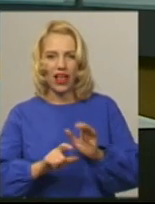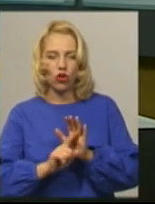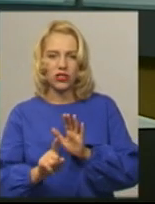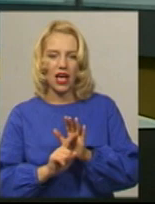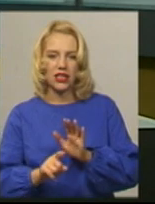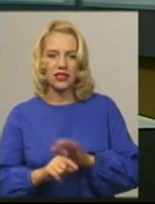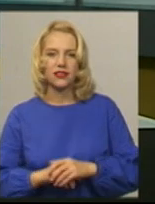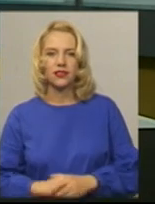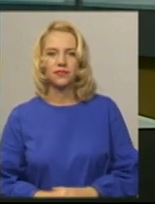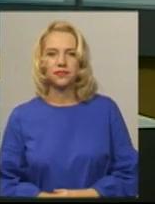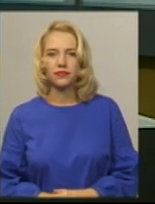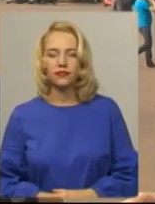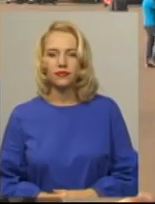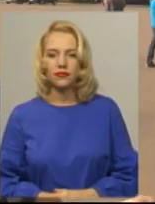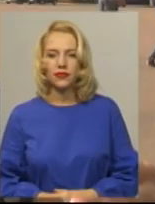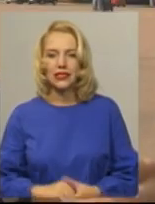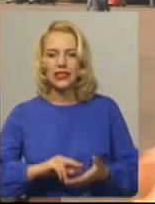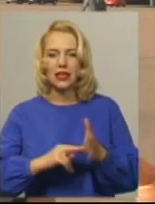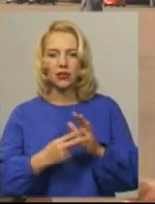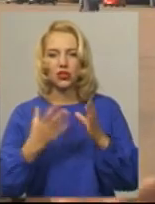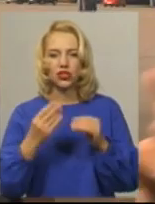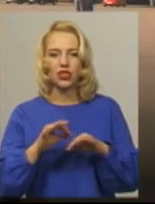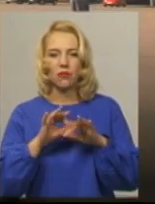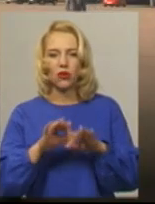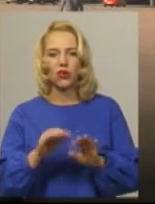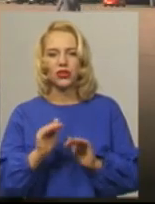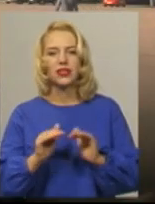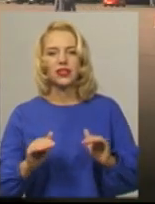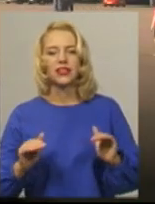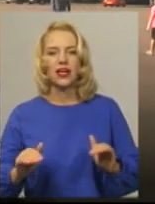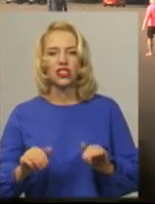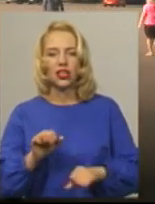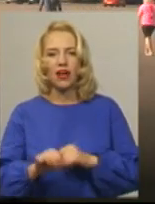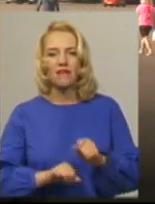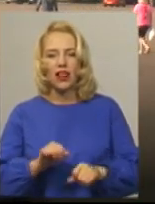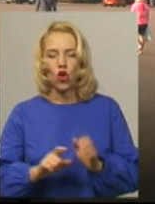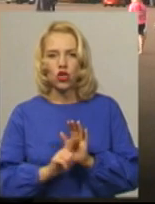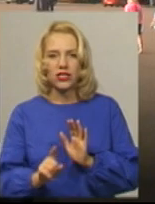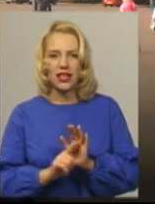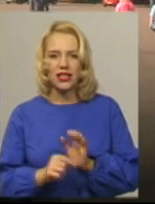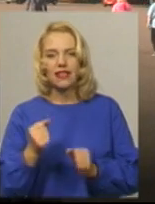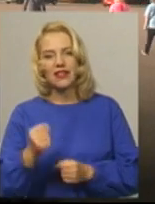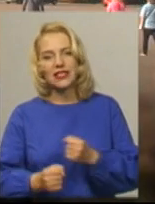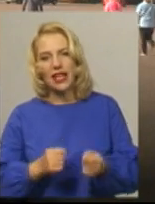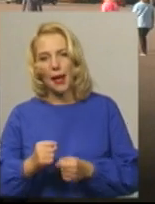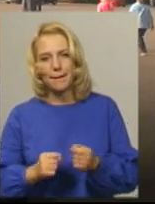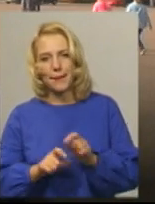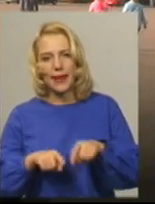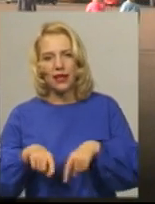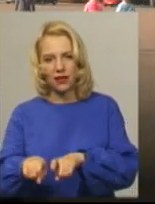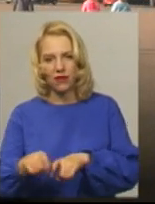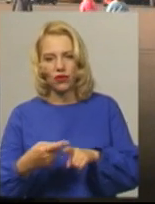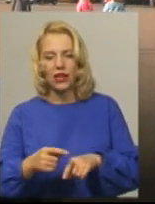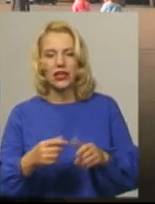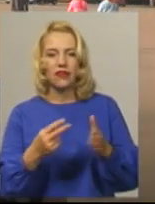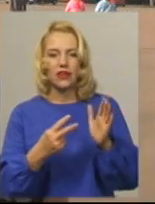Наталя Томусяк. Заплановано ще проведення дитячих велозаїздів та забігів. Діти віком від 7 до